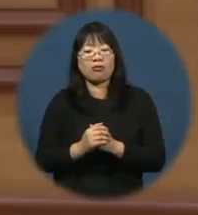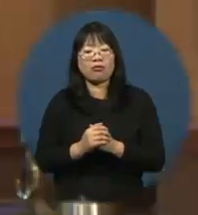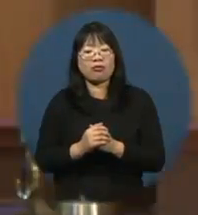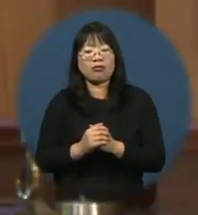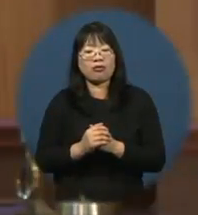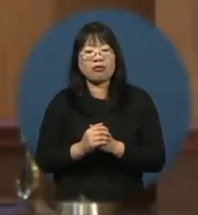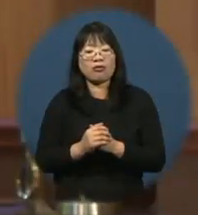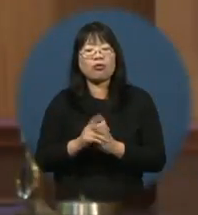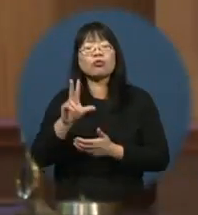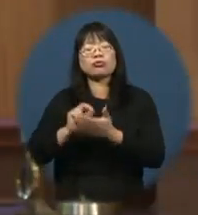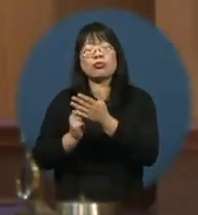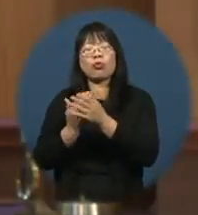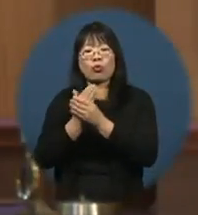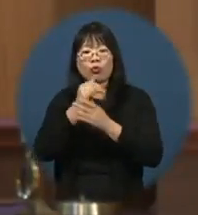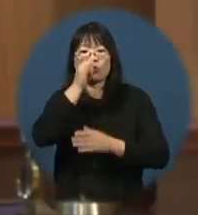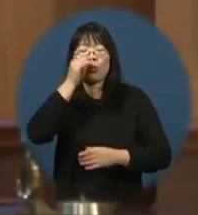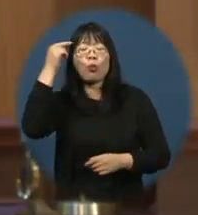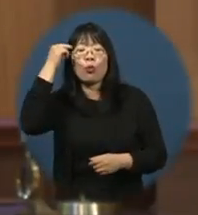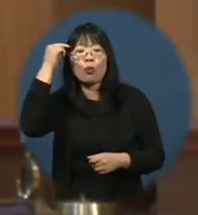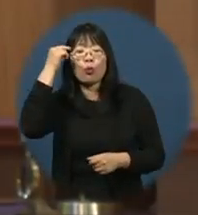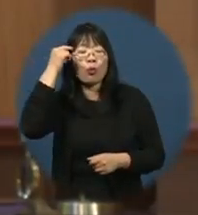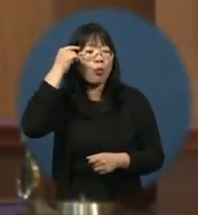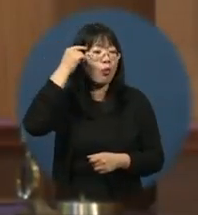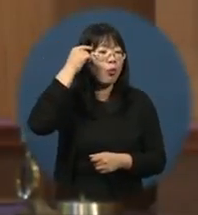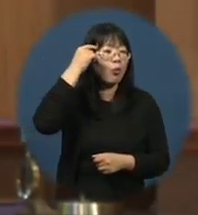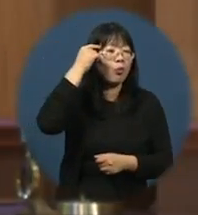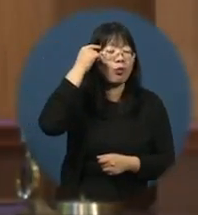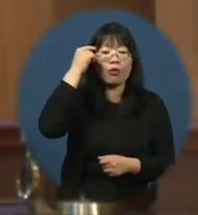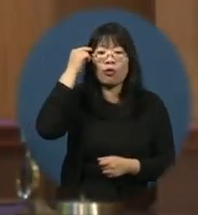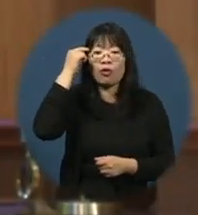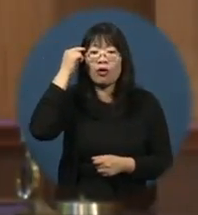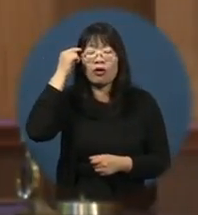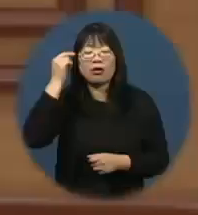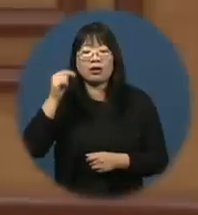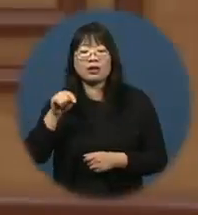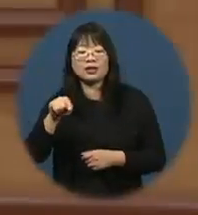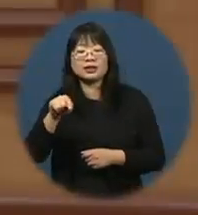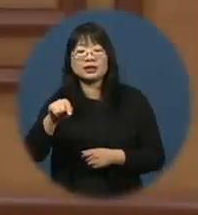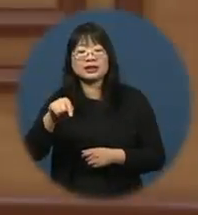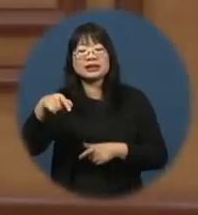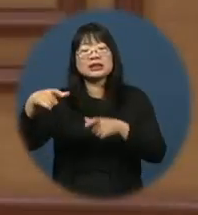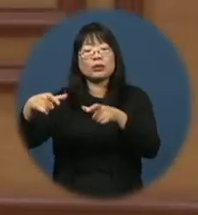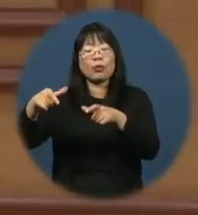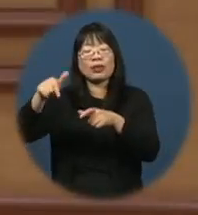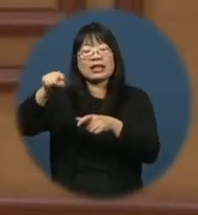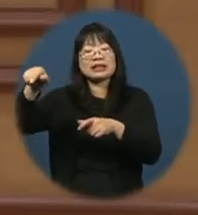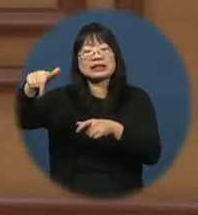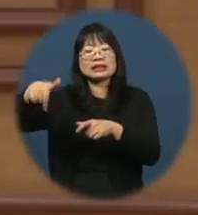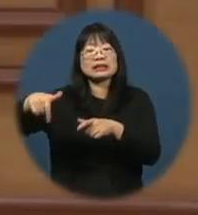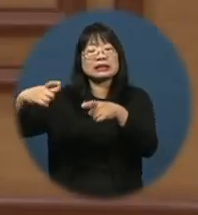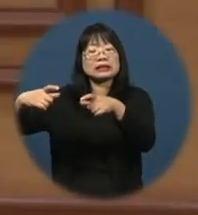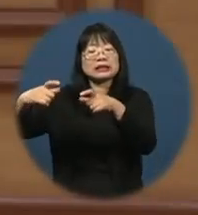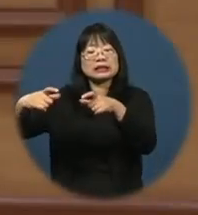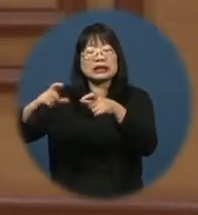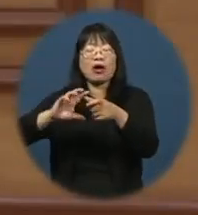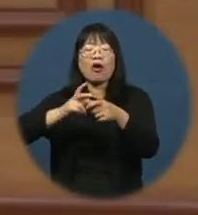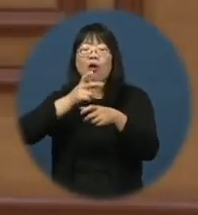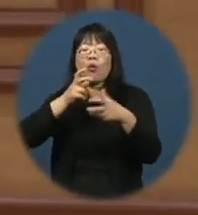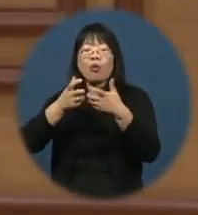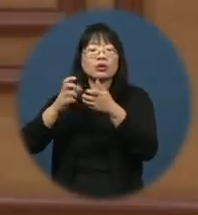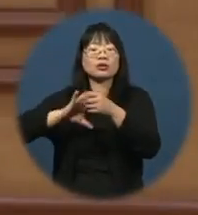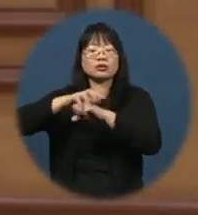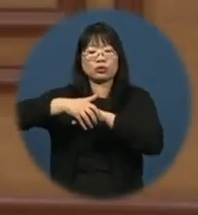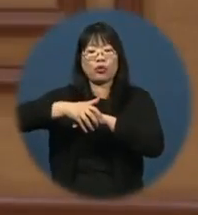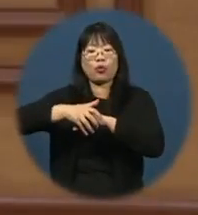증폭 현상들이 일어나고 있습니다. 그건 왜 그렇죠? 그거를 이제 그 극지 자체가 예. 얼음으로 뒤덮여